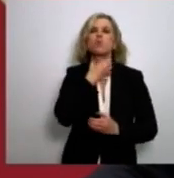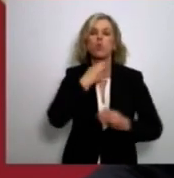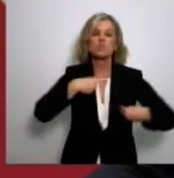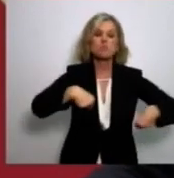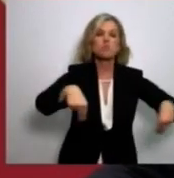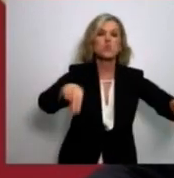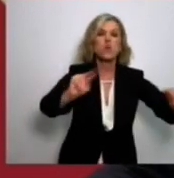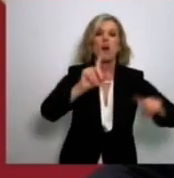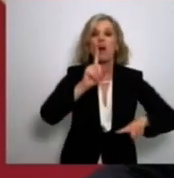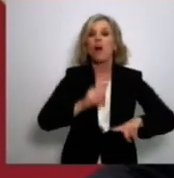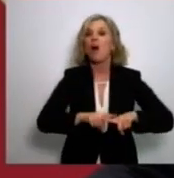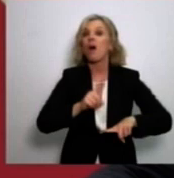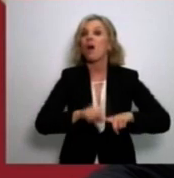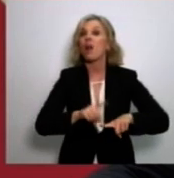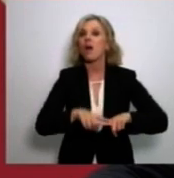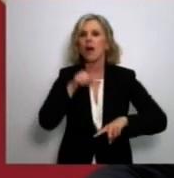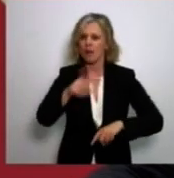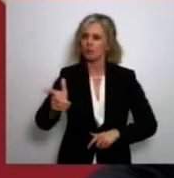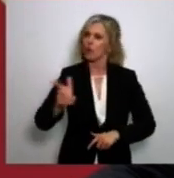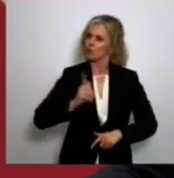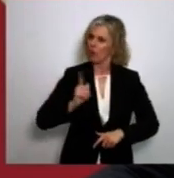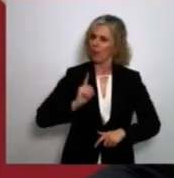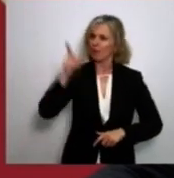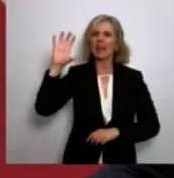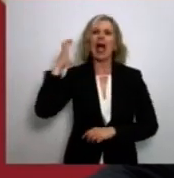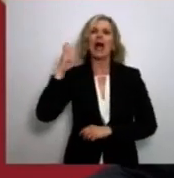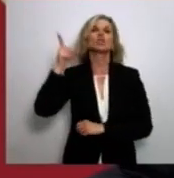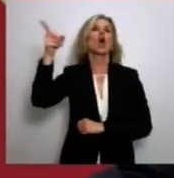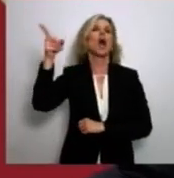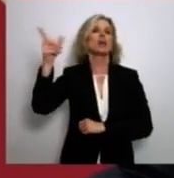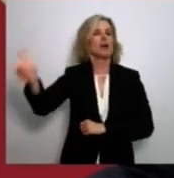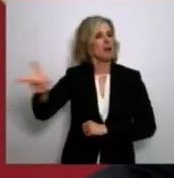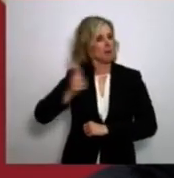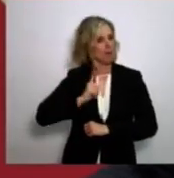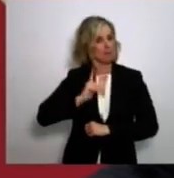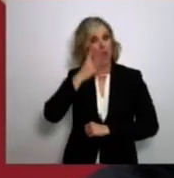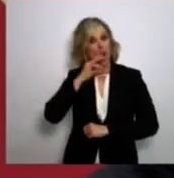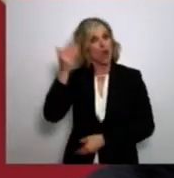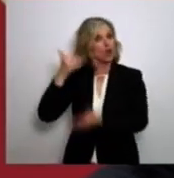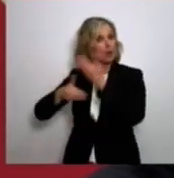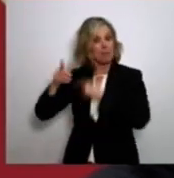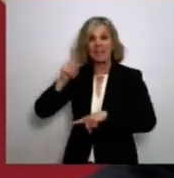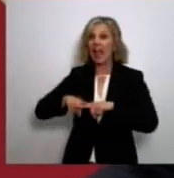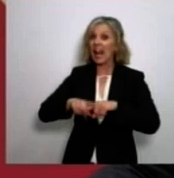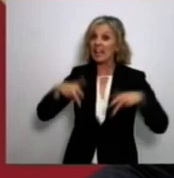προδοσία είναι κάτι που το περιμένει ο Ερντογάν, μιλώντας για τις υποσχέσεις του ελληνικού κράτους,